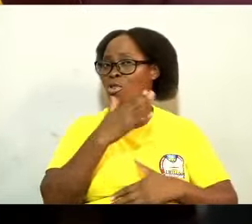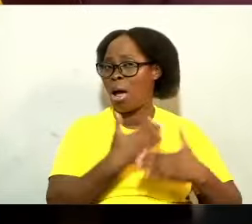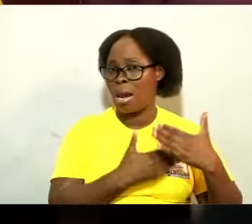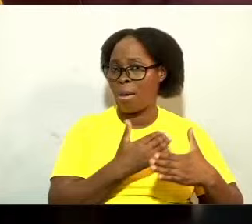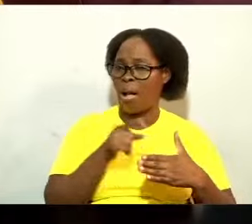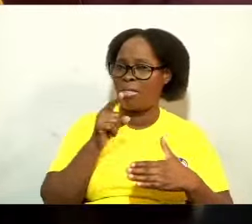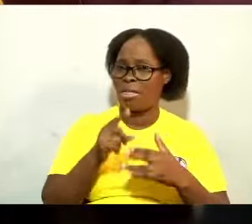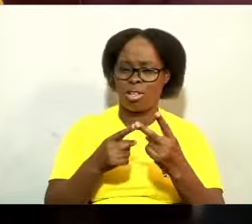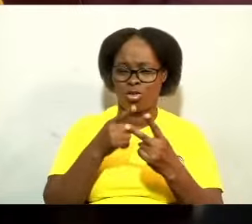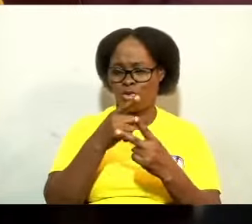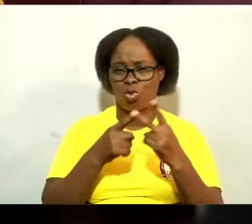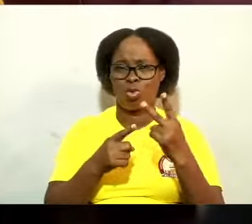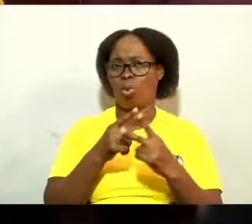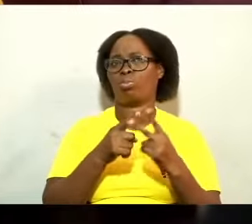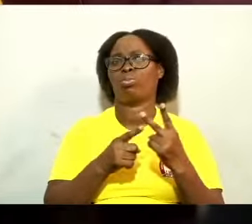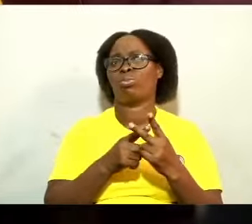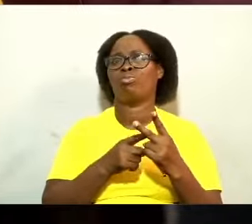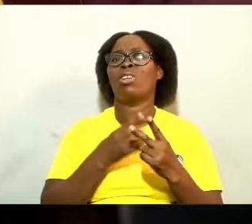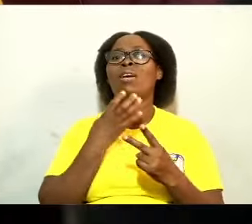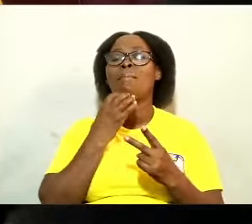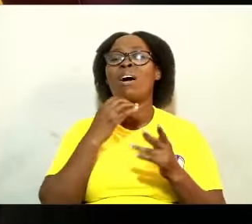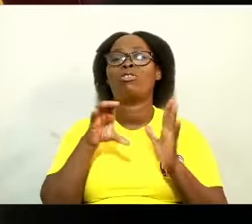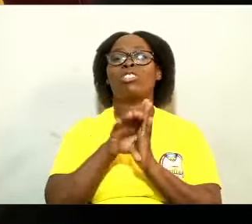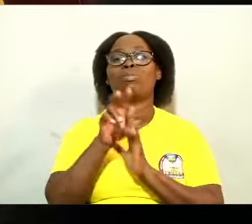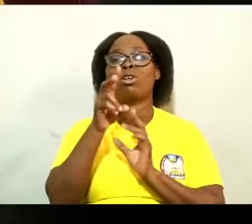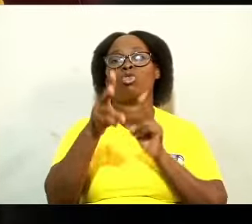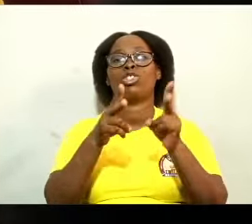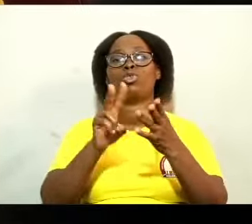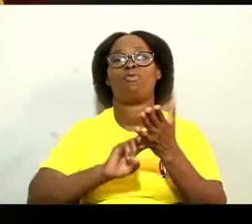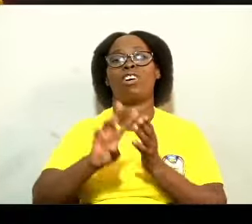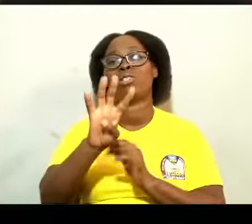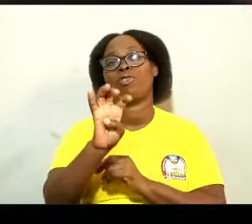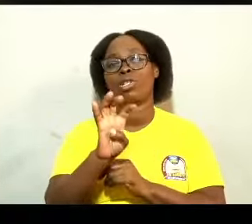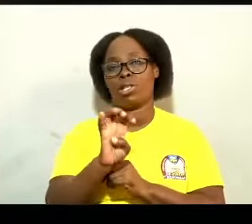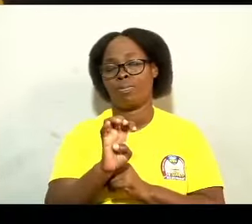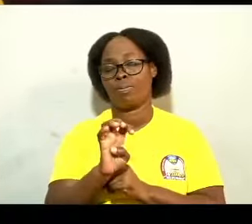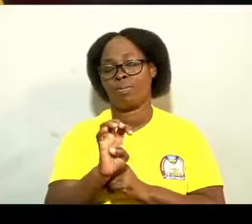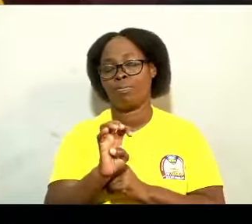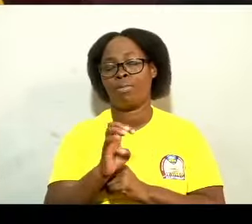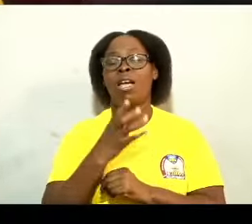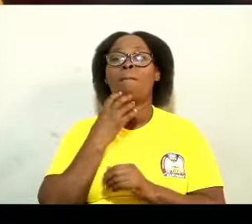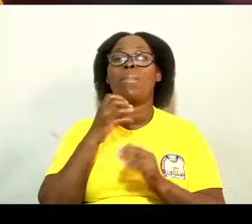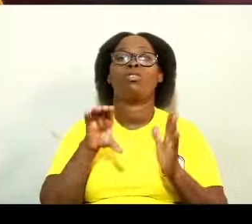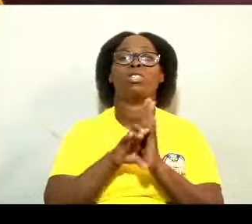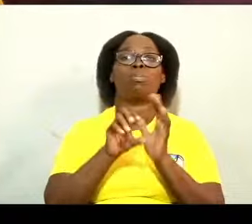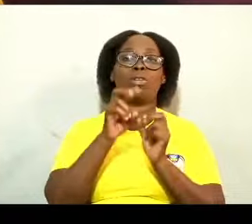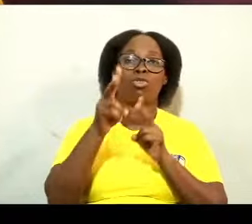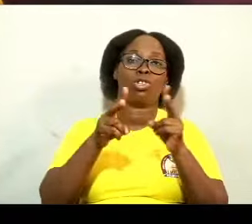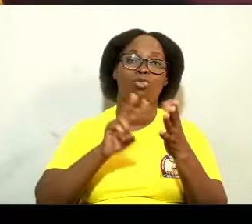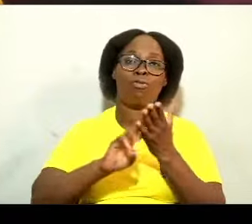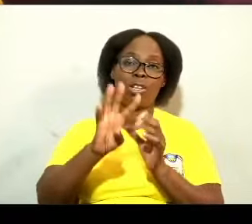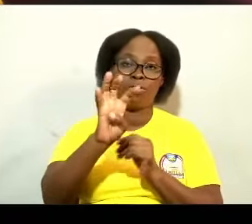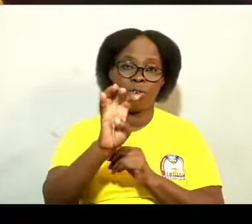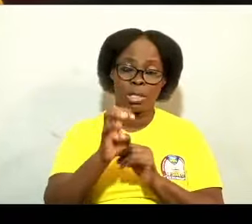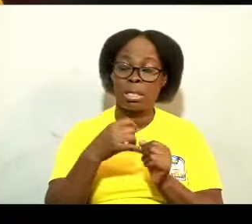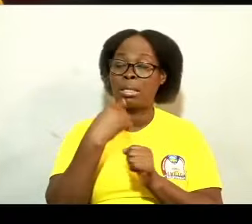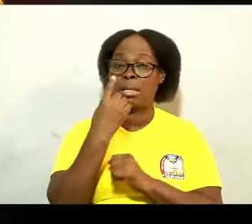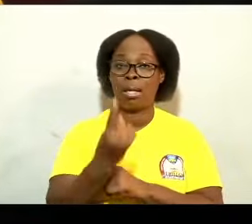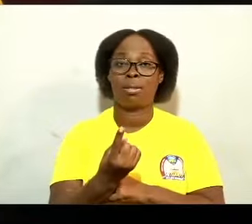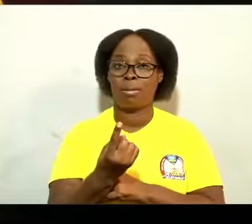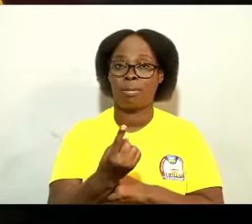mbili katika Mathayo 22 na fungu la 40, Mathayo 22 na fungu la 40,